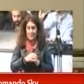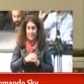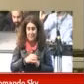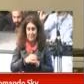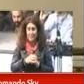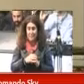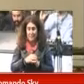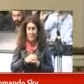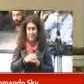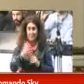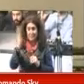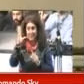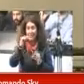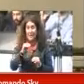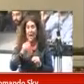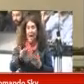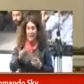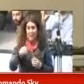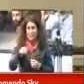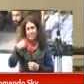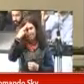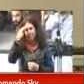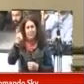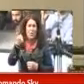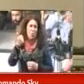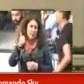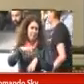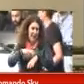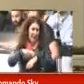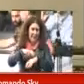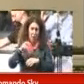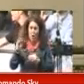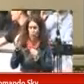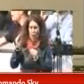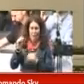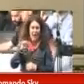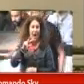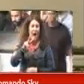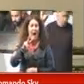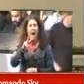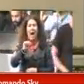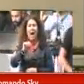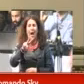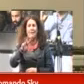vi ricordo che un giovane medico di Avellino,